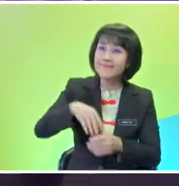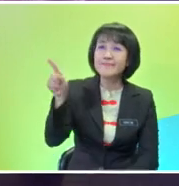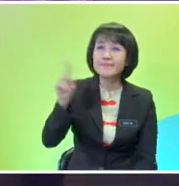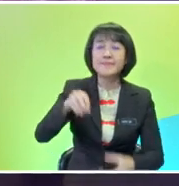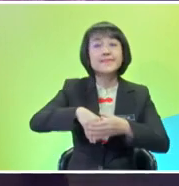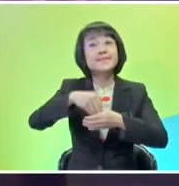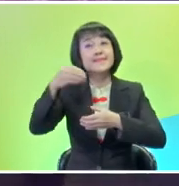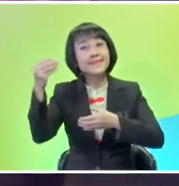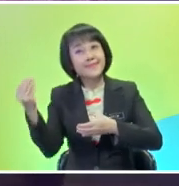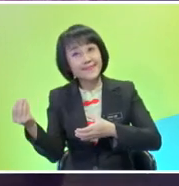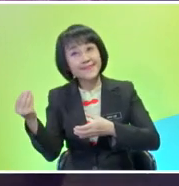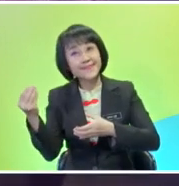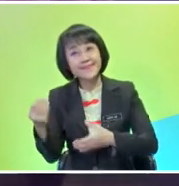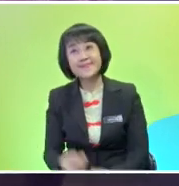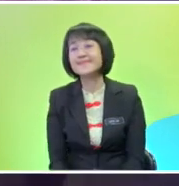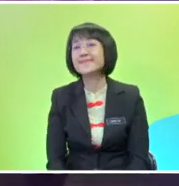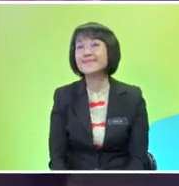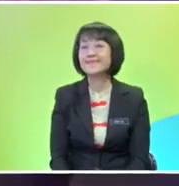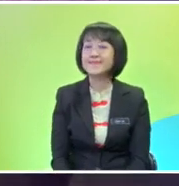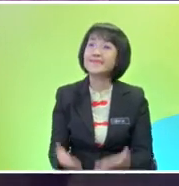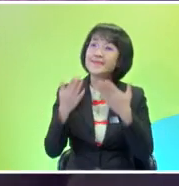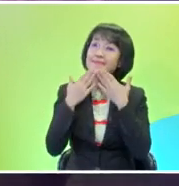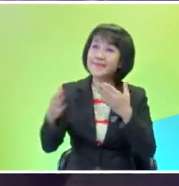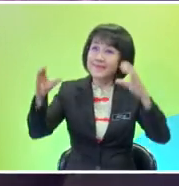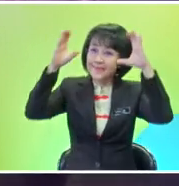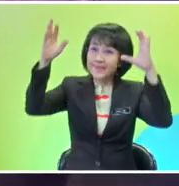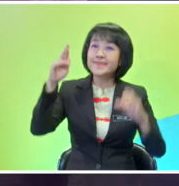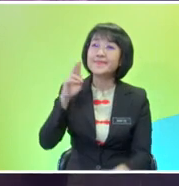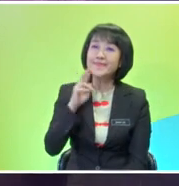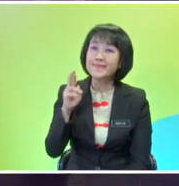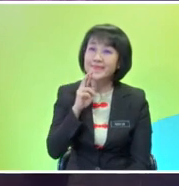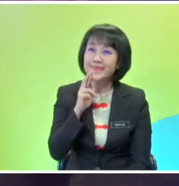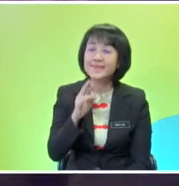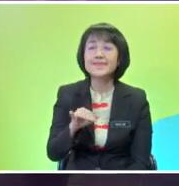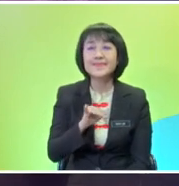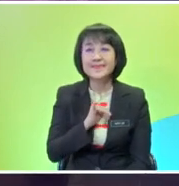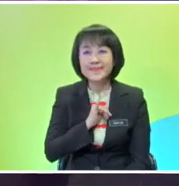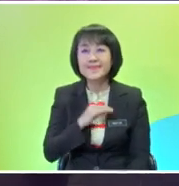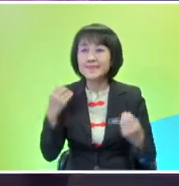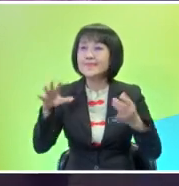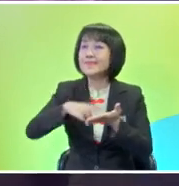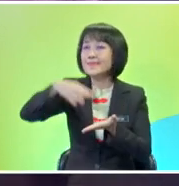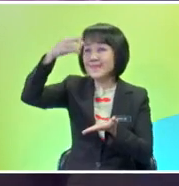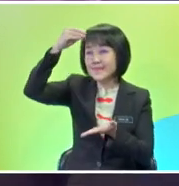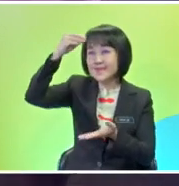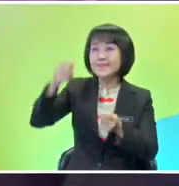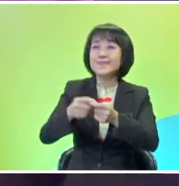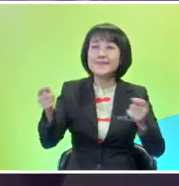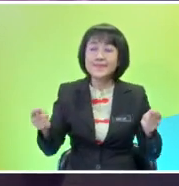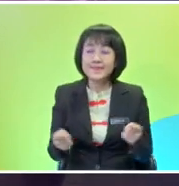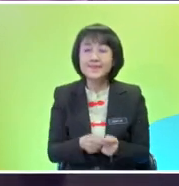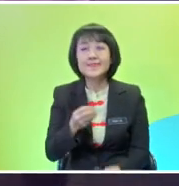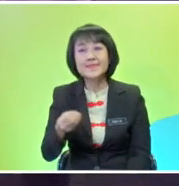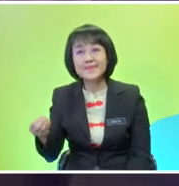di luar baiklah Terima Kasih Cikgu r w saya dah betulkan dah kedudukan objek di dalam Taman